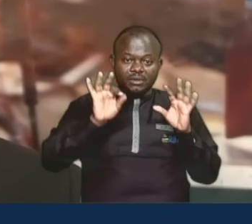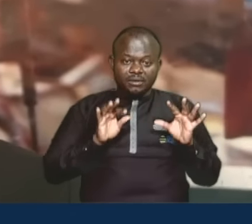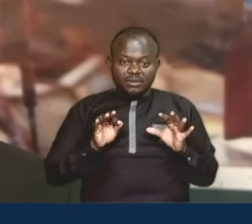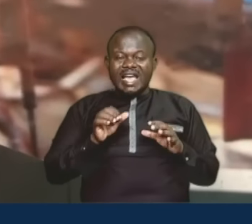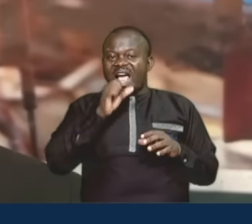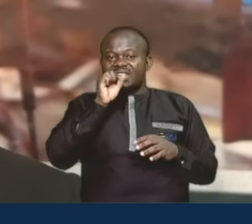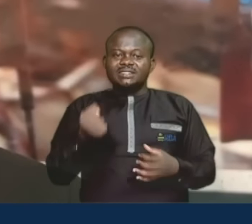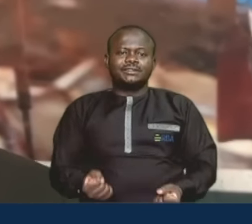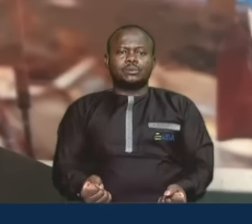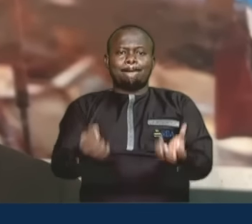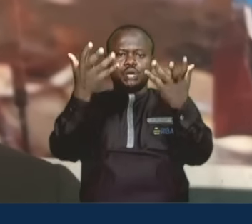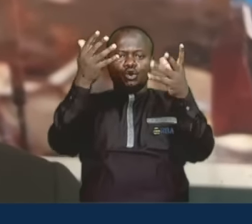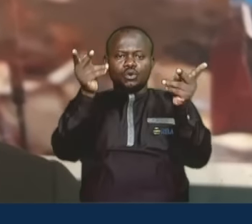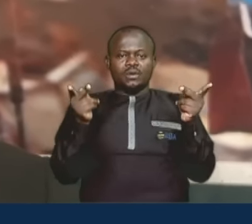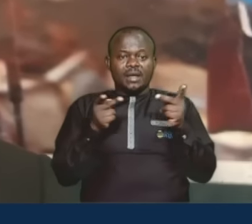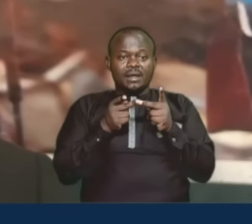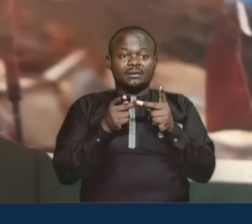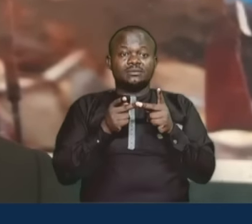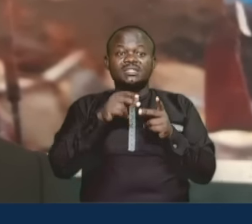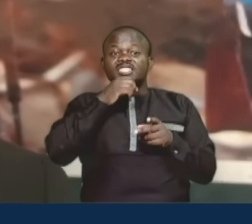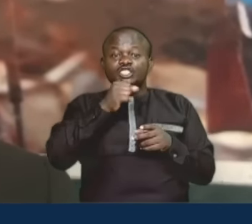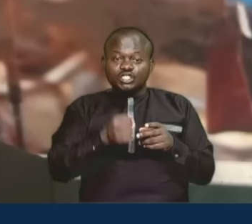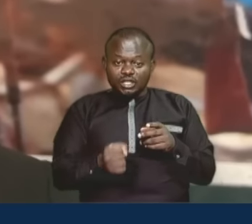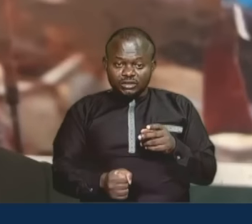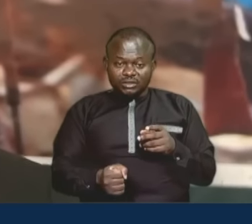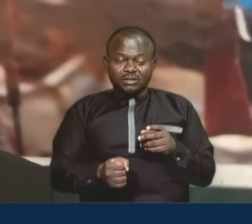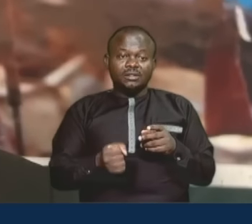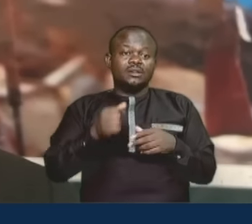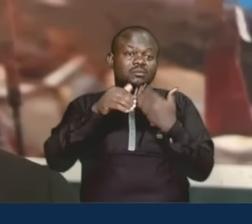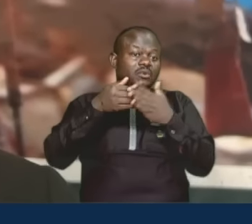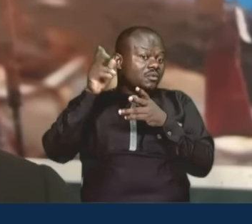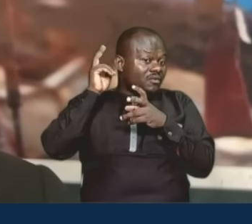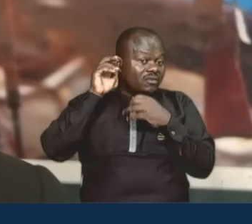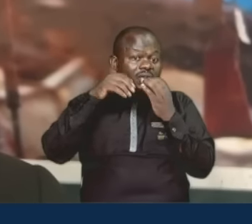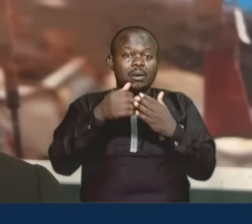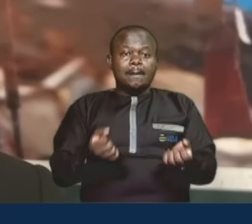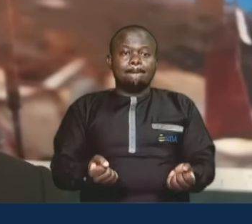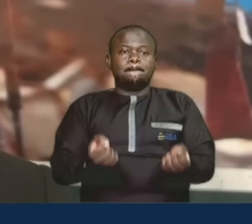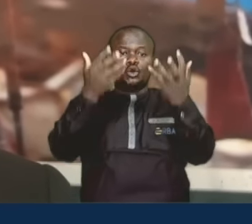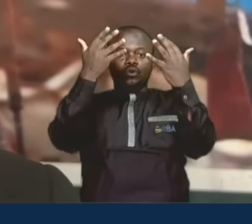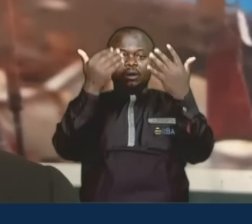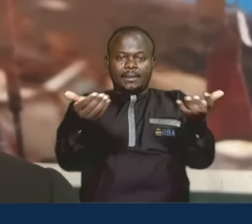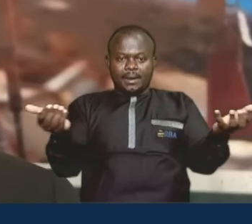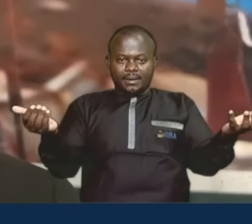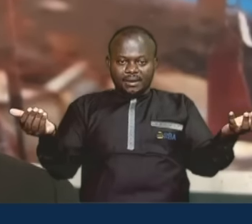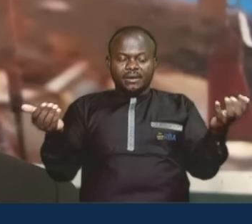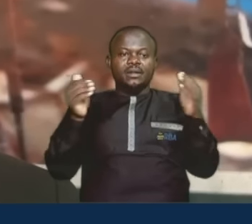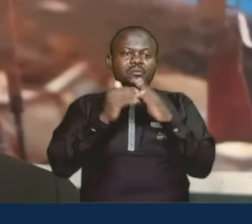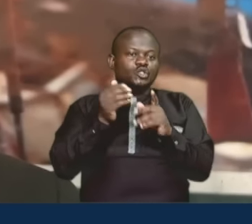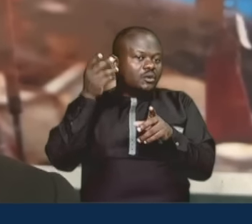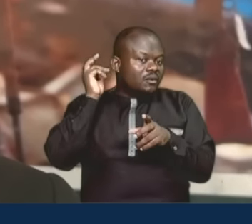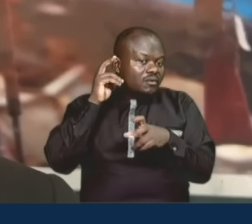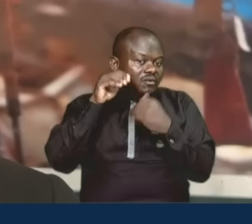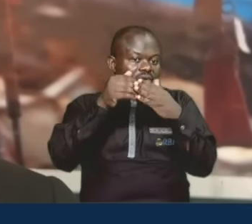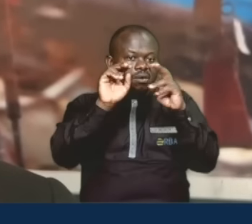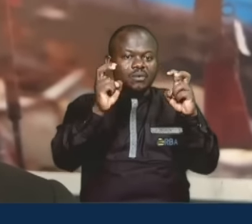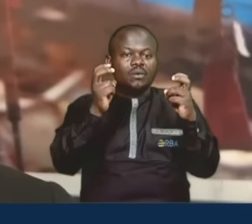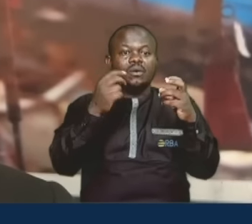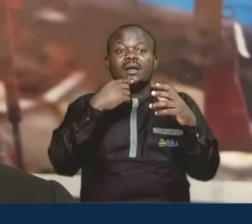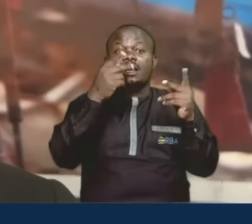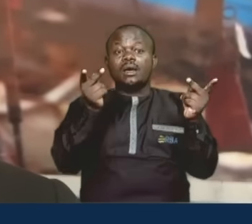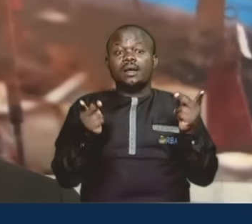grenade ahantu ishaje, ushobora kumva ngo grenade yaturikanye abana, ushobora kumva ngo hari